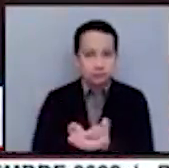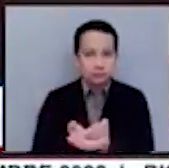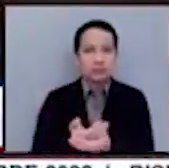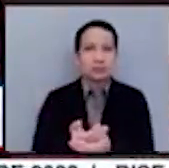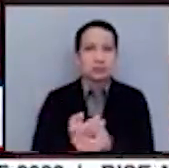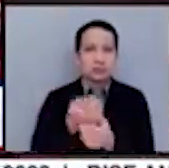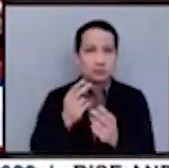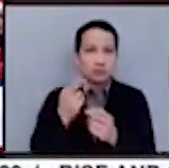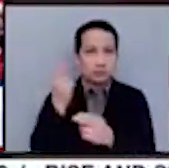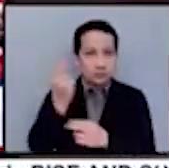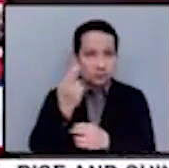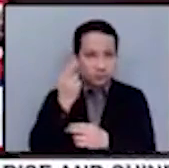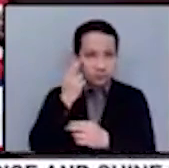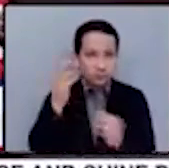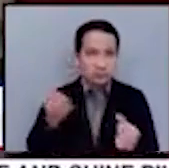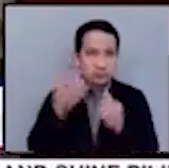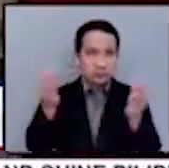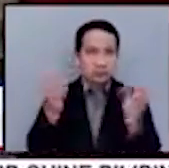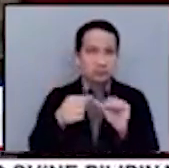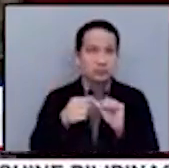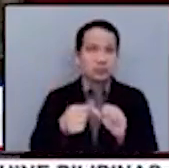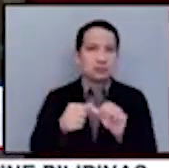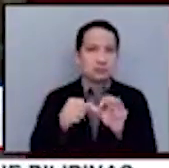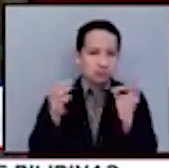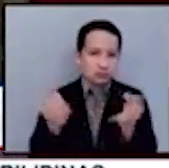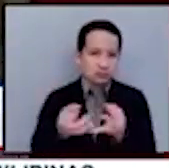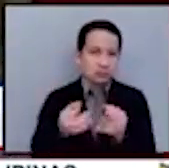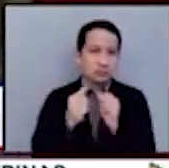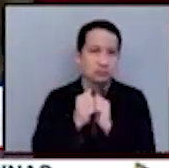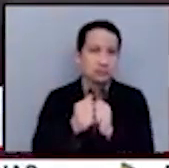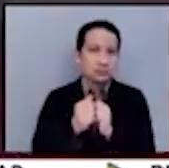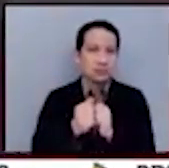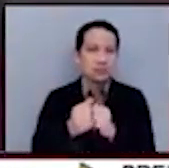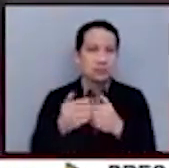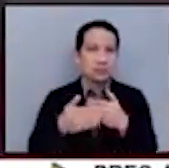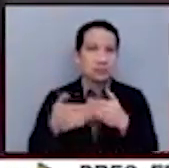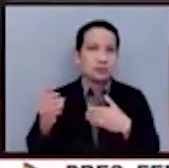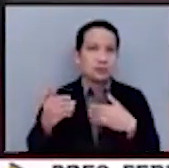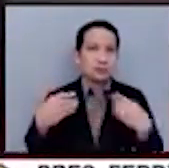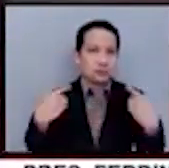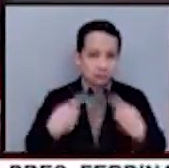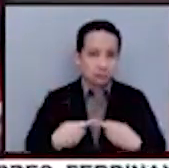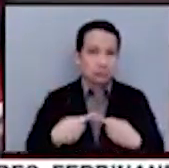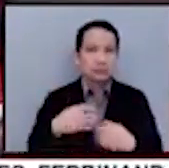maipagdiwang ang Pasko kasama ang pamilya. Ito na ang pinakamalaking costume run sa Germany.